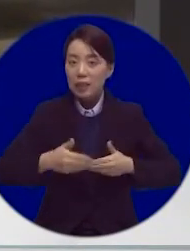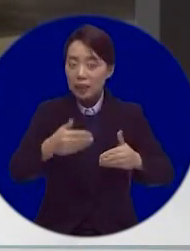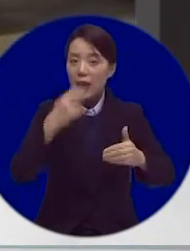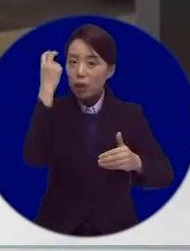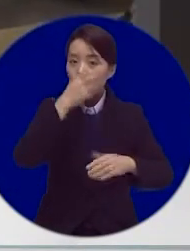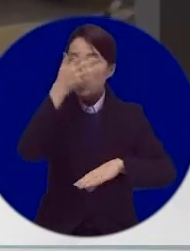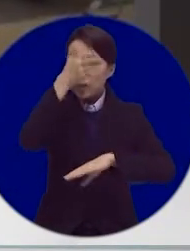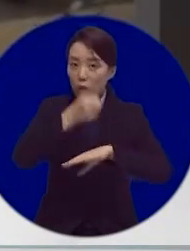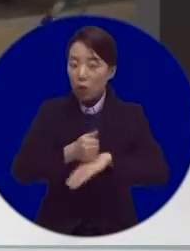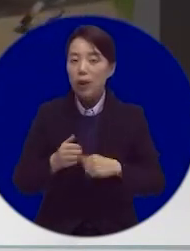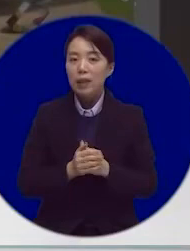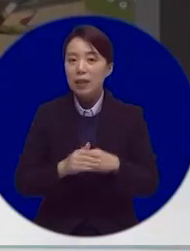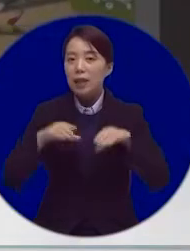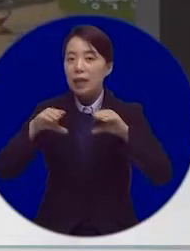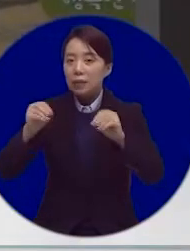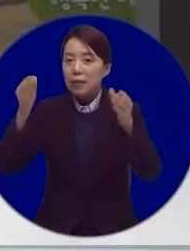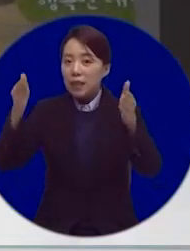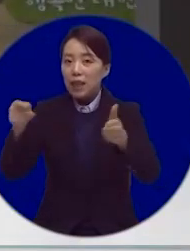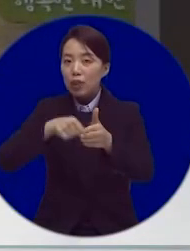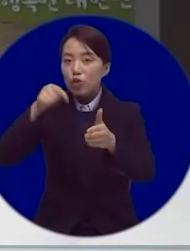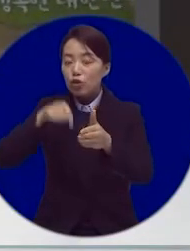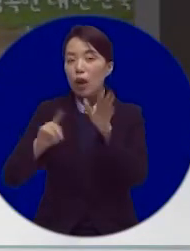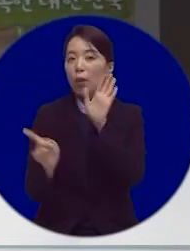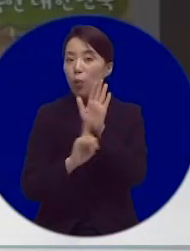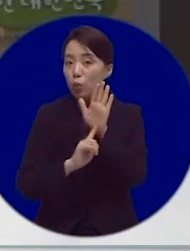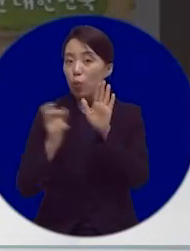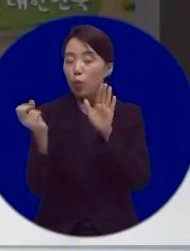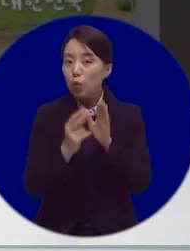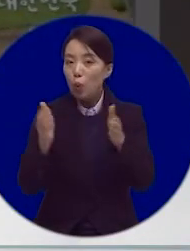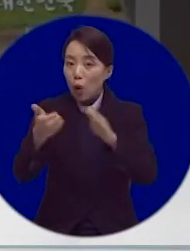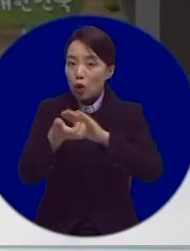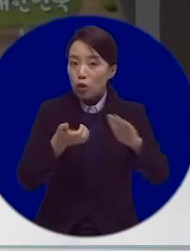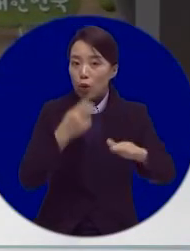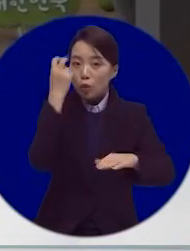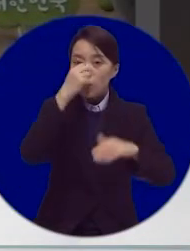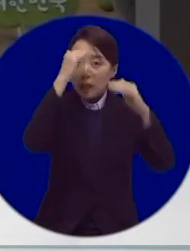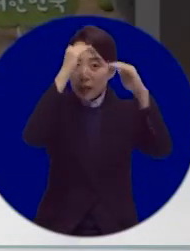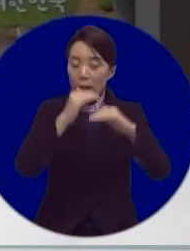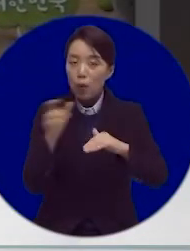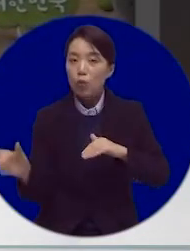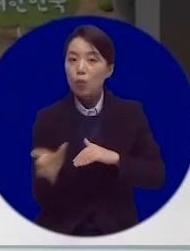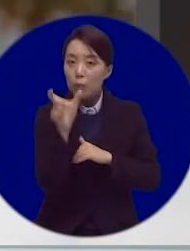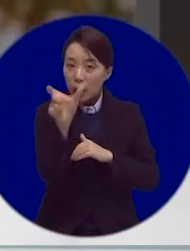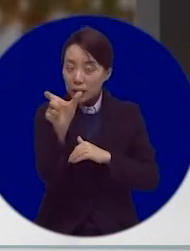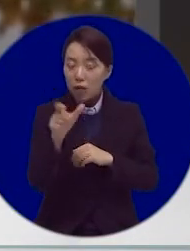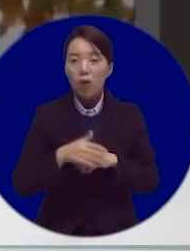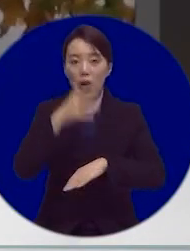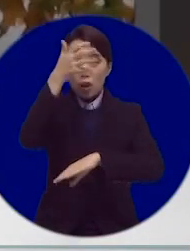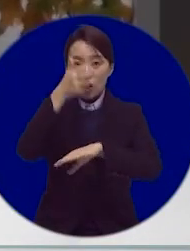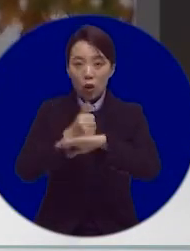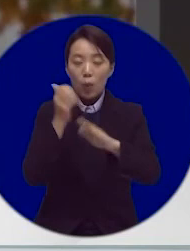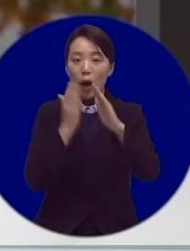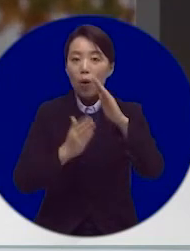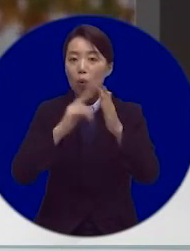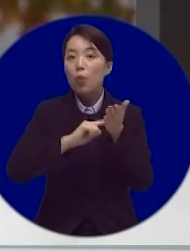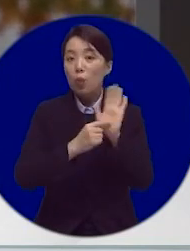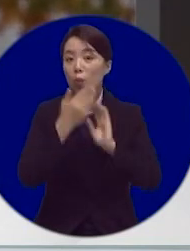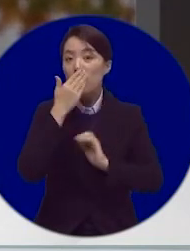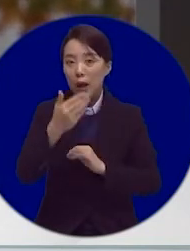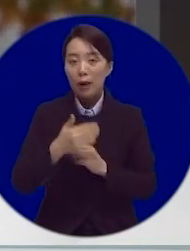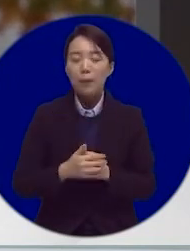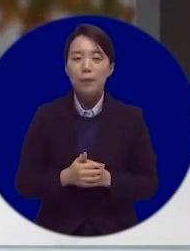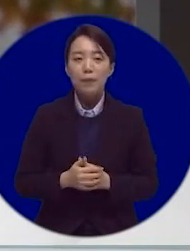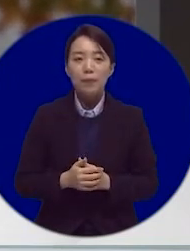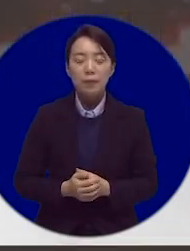실시한 여론조사 결과를 금지기간 중에 인용보도하거나 금지기간 전에 조사한 것임을 명시하여 그 결과를 공표하는 것은